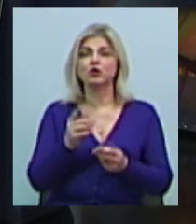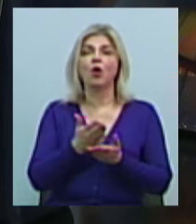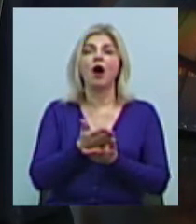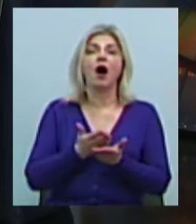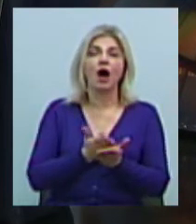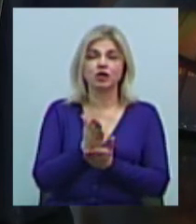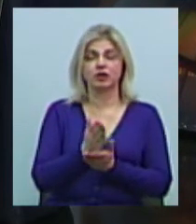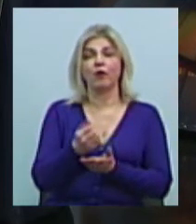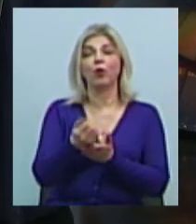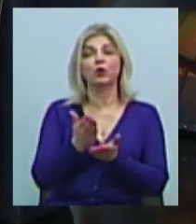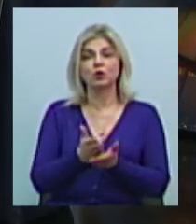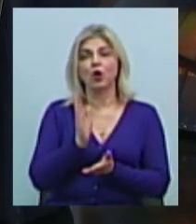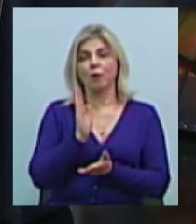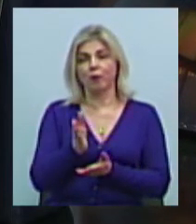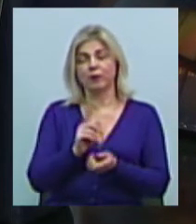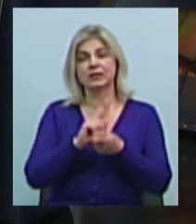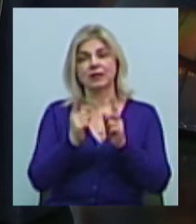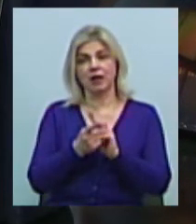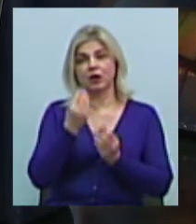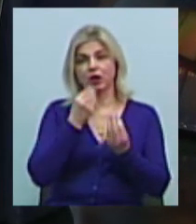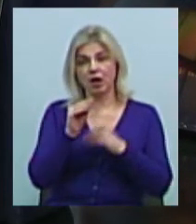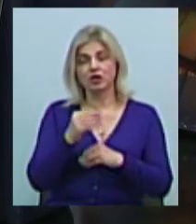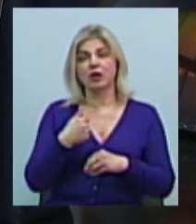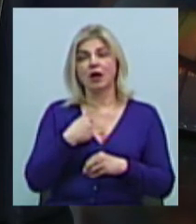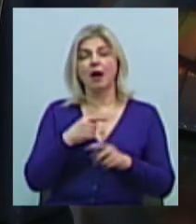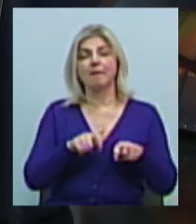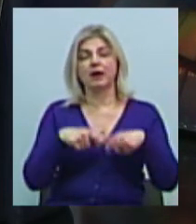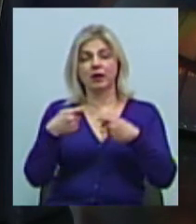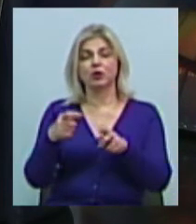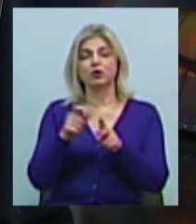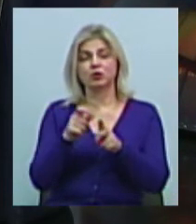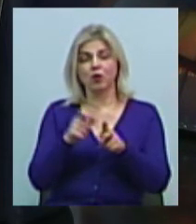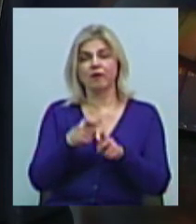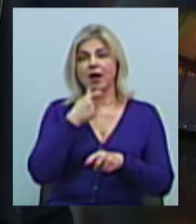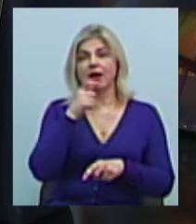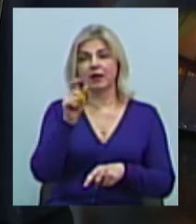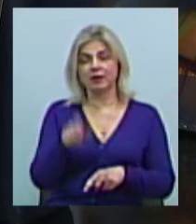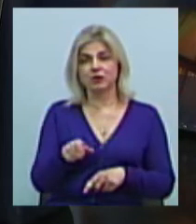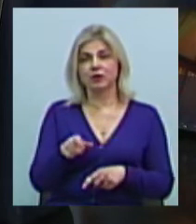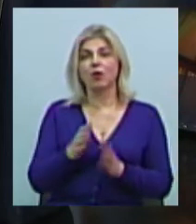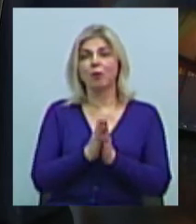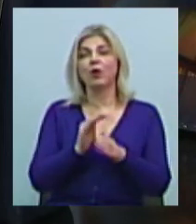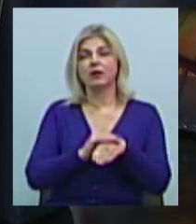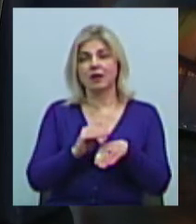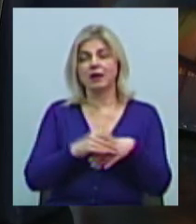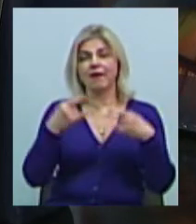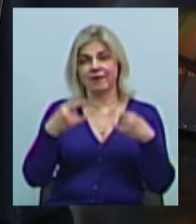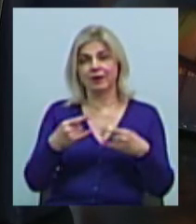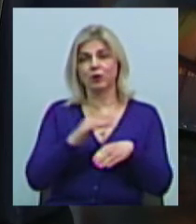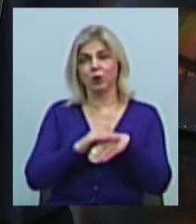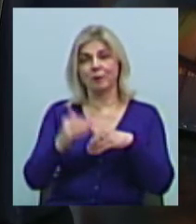надаваних послуг стане вищою? Але я все ж таки передаю слово нашому глядачу. Будь ласка, ви в ефірі. Добрий вечір.